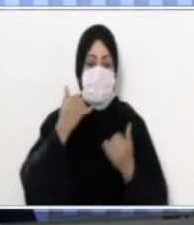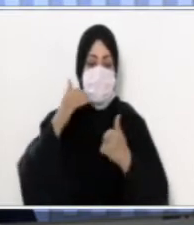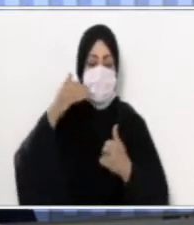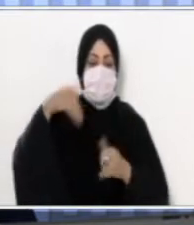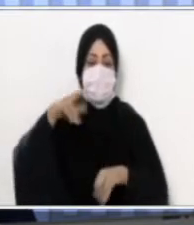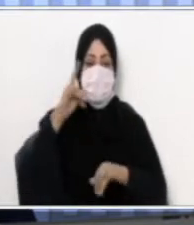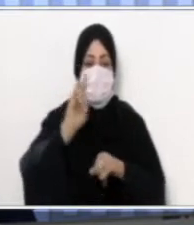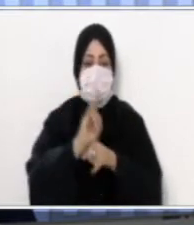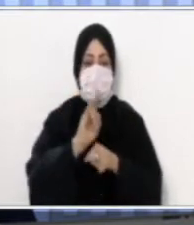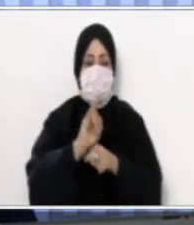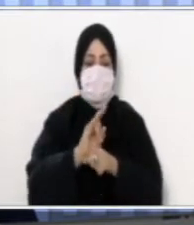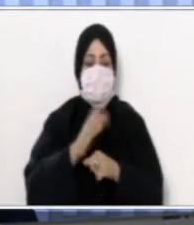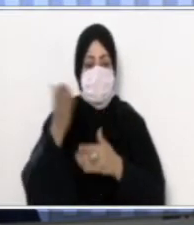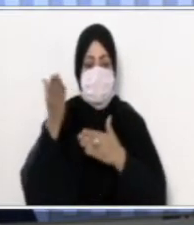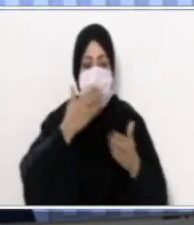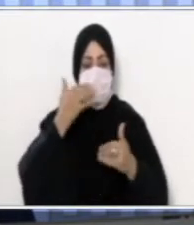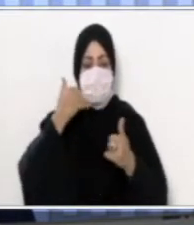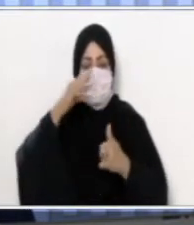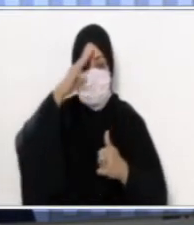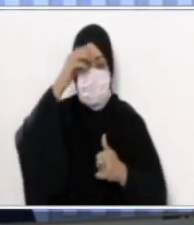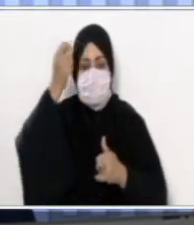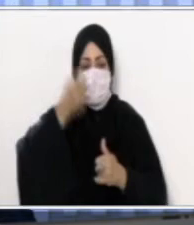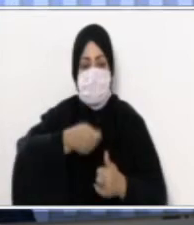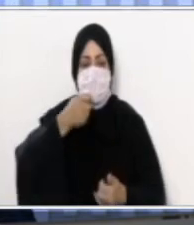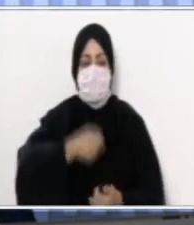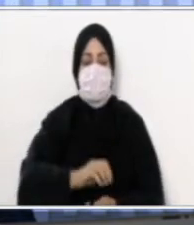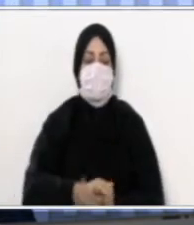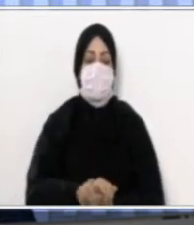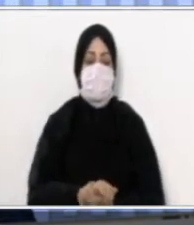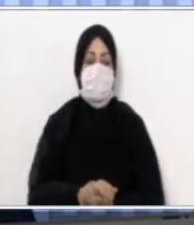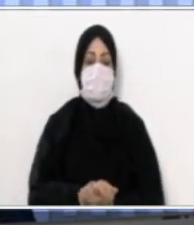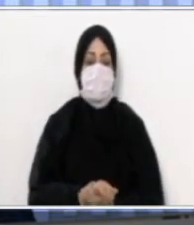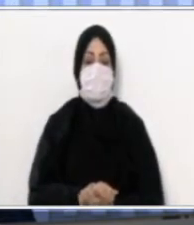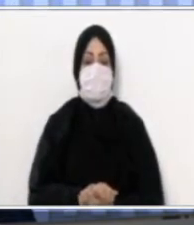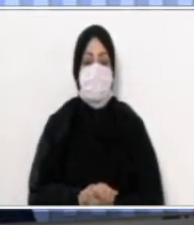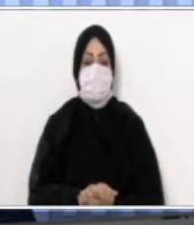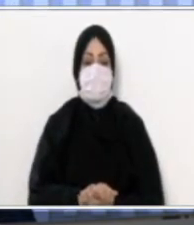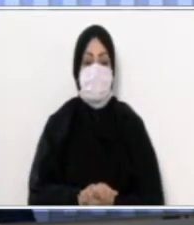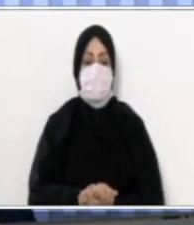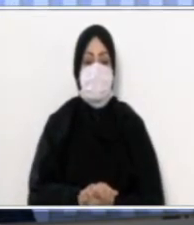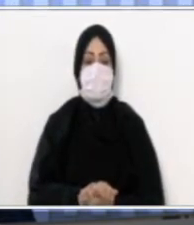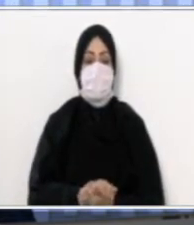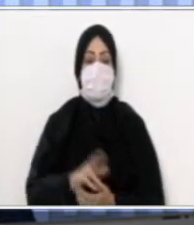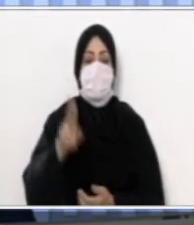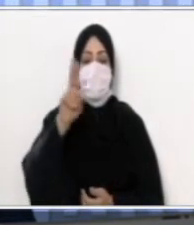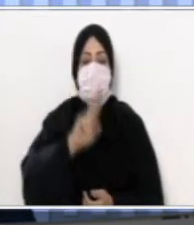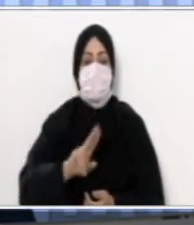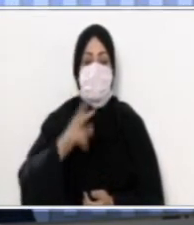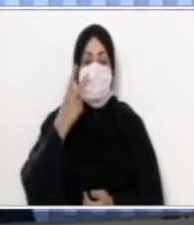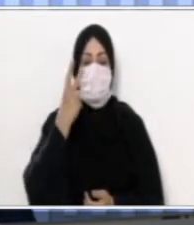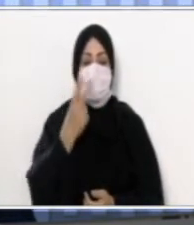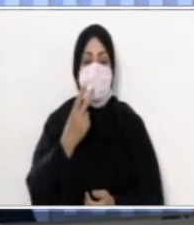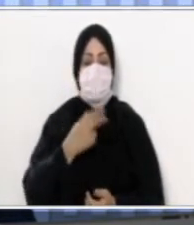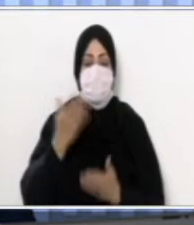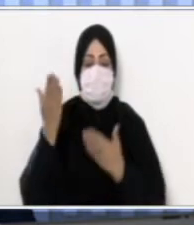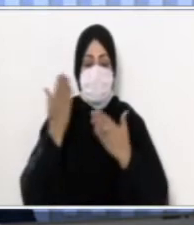وعليكم السلام ورحمة الله. أنا عندي سؤالين يا شيخ. نعم تفضلي. السؤال الأول، أنا عندي يا شيخ